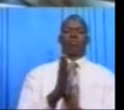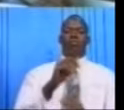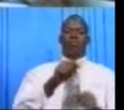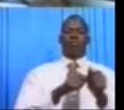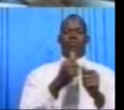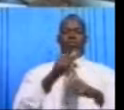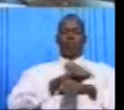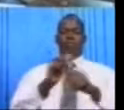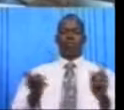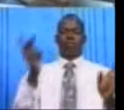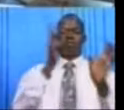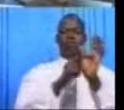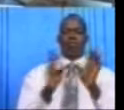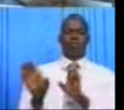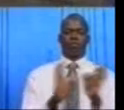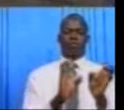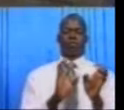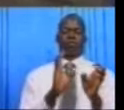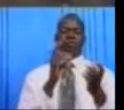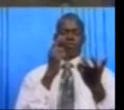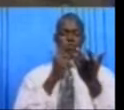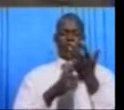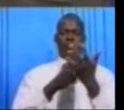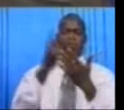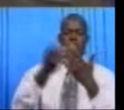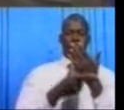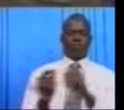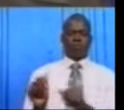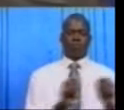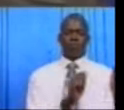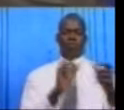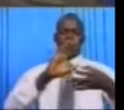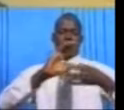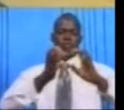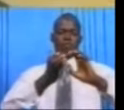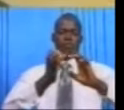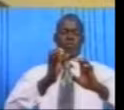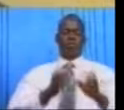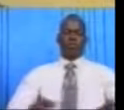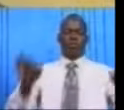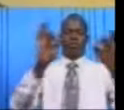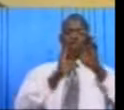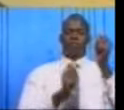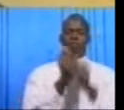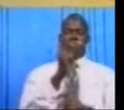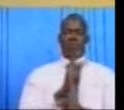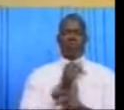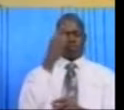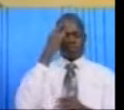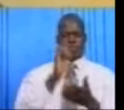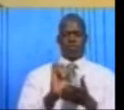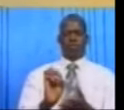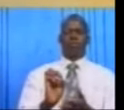qui participent pour faire un diagnostic, un plan d'action, essayer de chiffrer les impacts de façon beaucoup plus précise pour elles, de